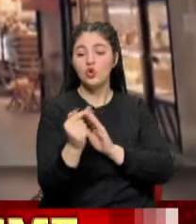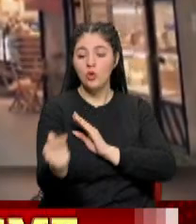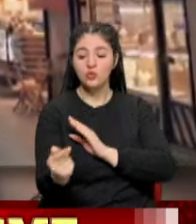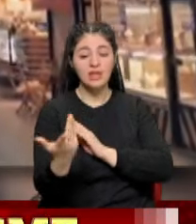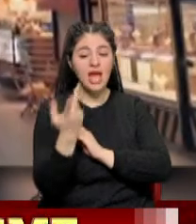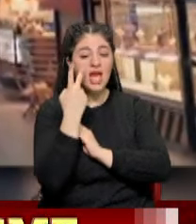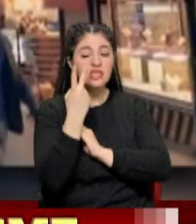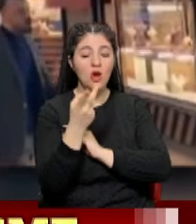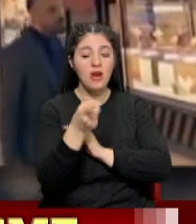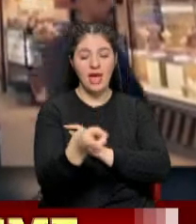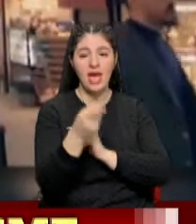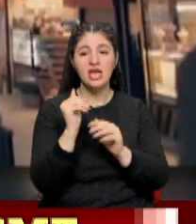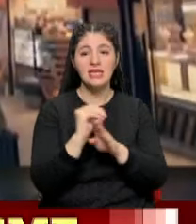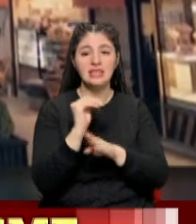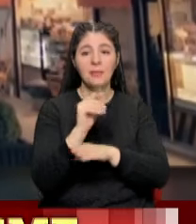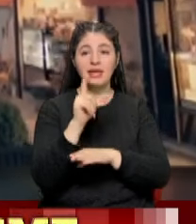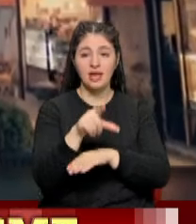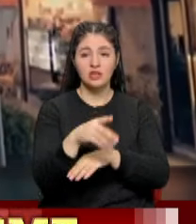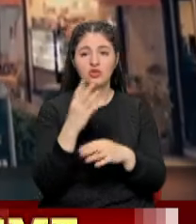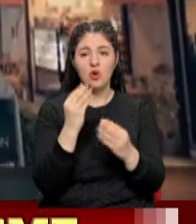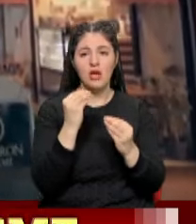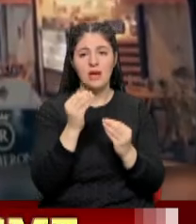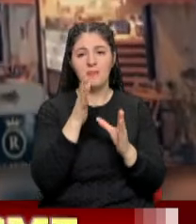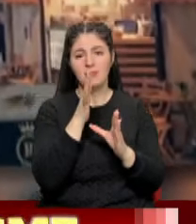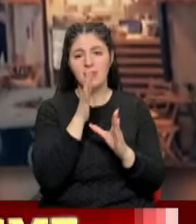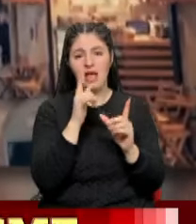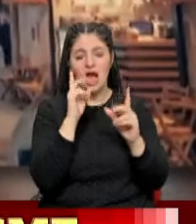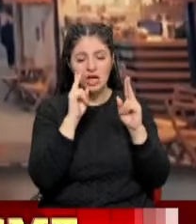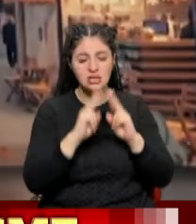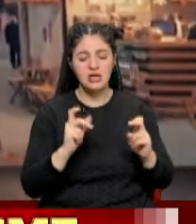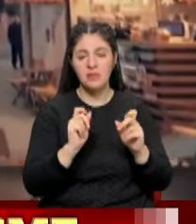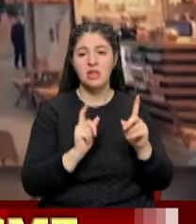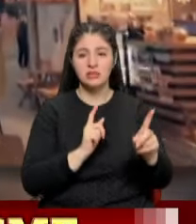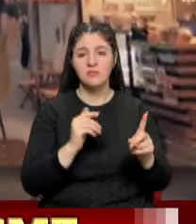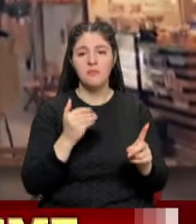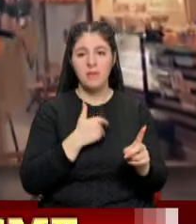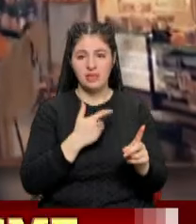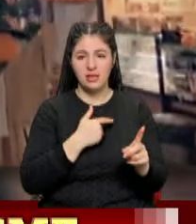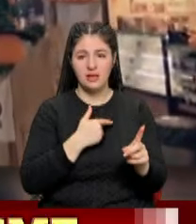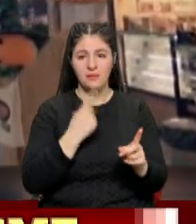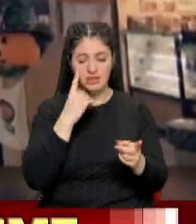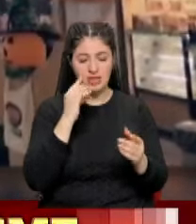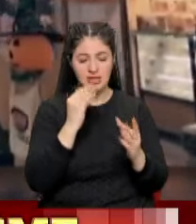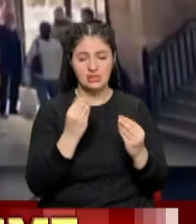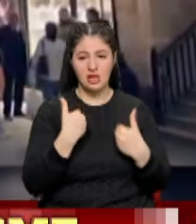ve neye göre yaşaması gerektiğini çok iyi analiz etmeleri lazım. Bakın ben